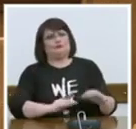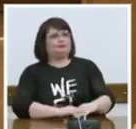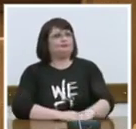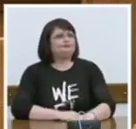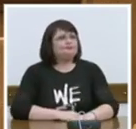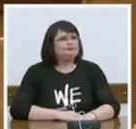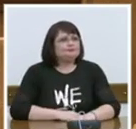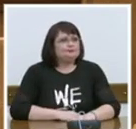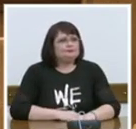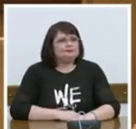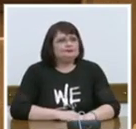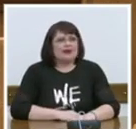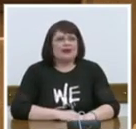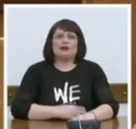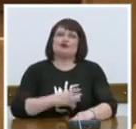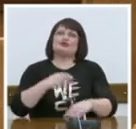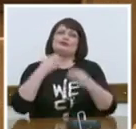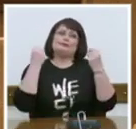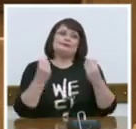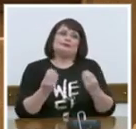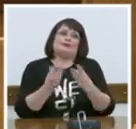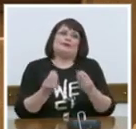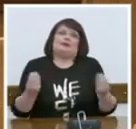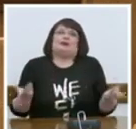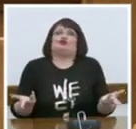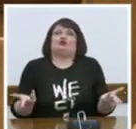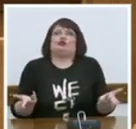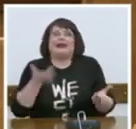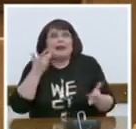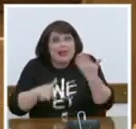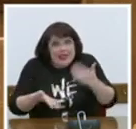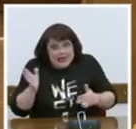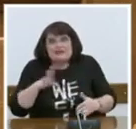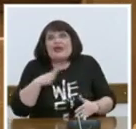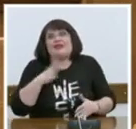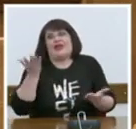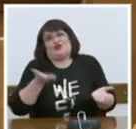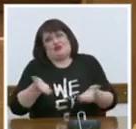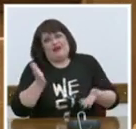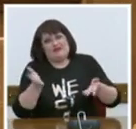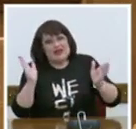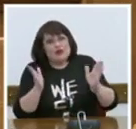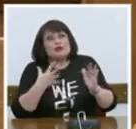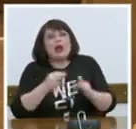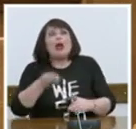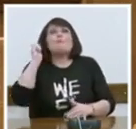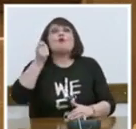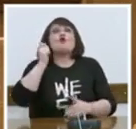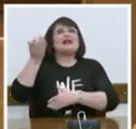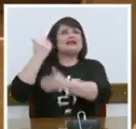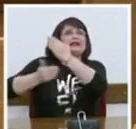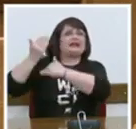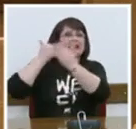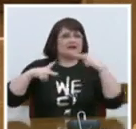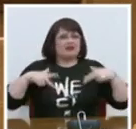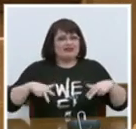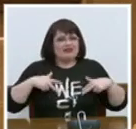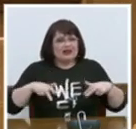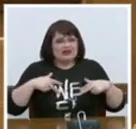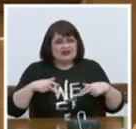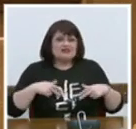Οι περισσότεροι δεν φεύγουν επειδή το επιθυμούν, αλλά επειδή η πολιτική των προηγούμενων κυβερνήσεων τους